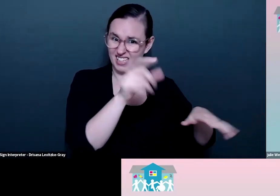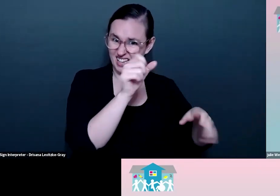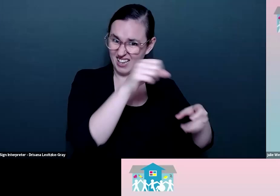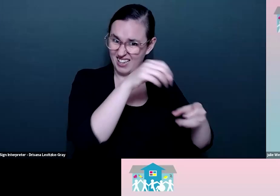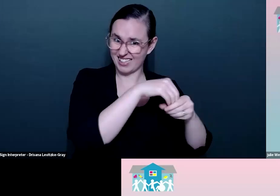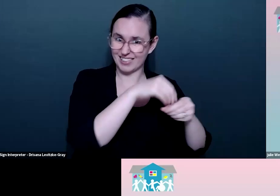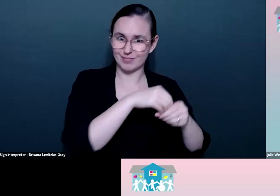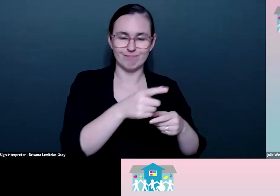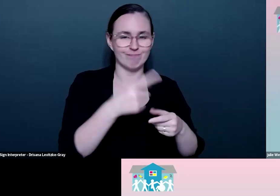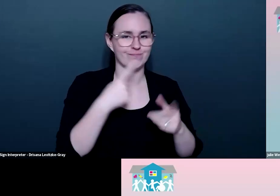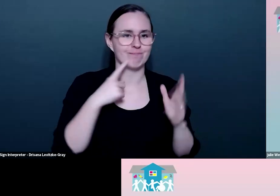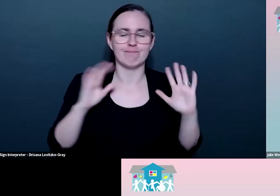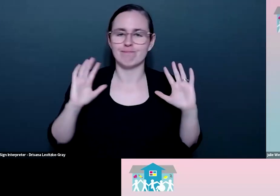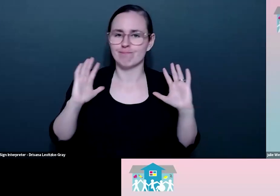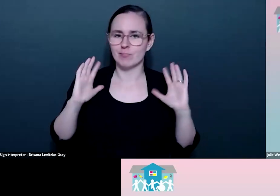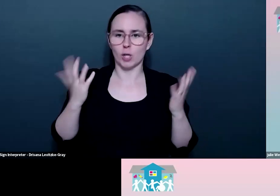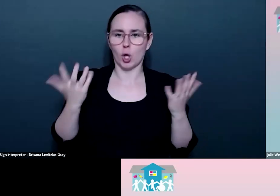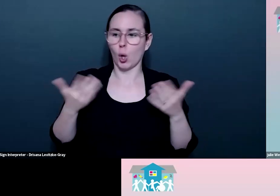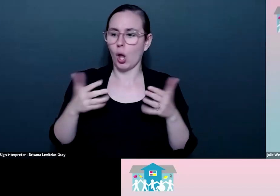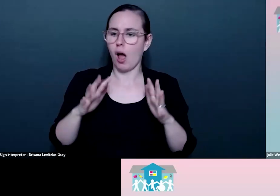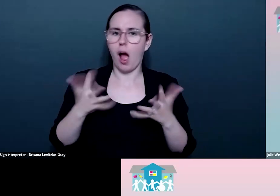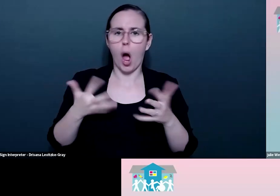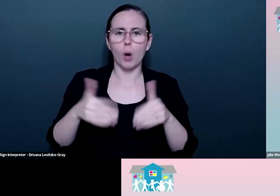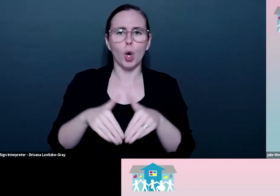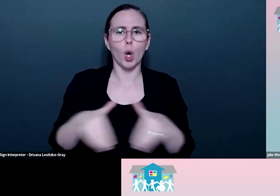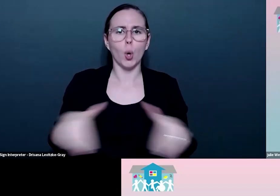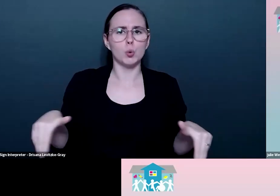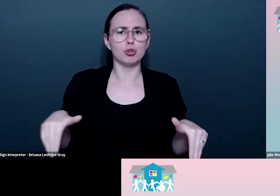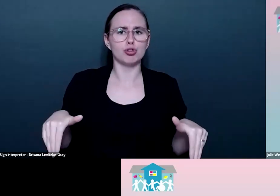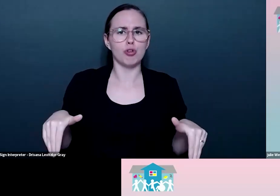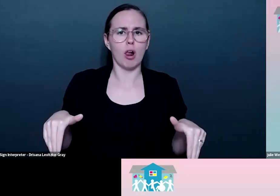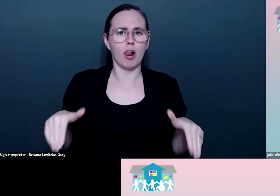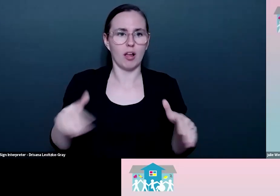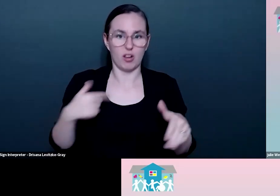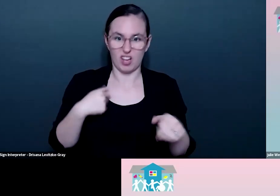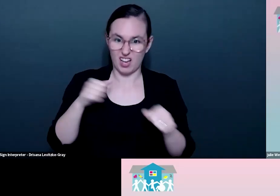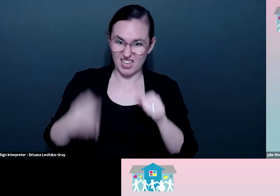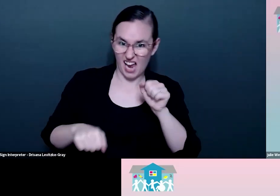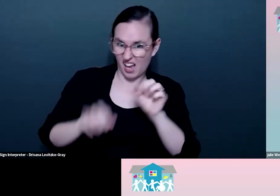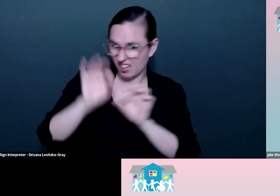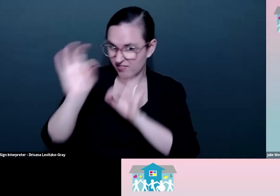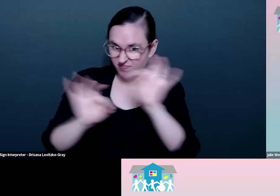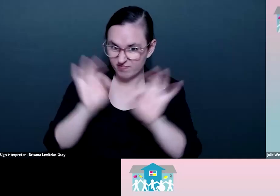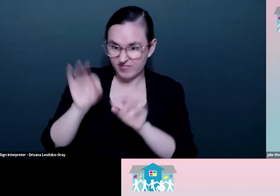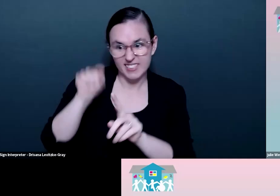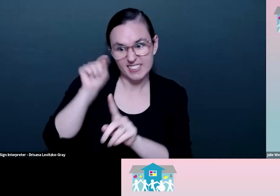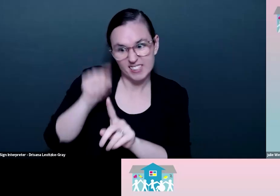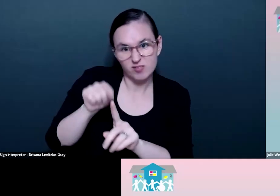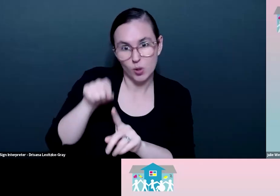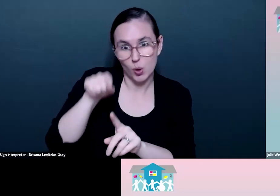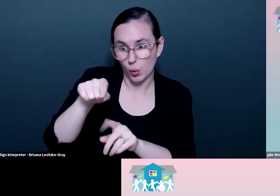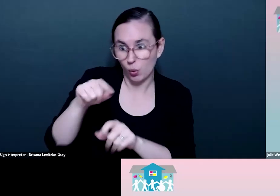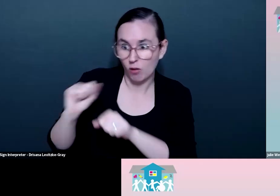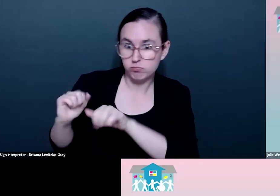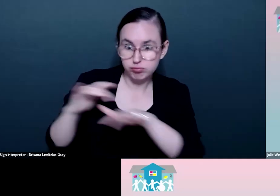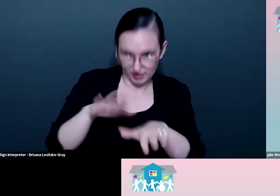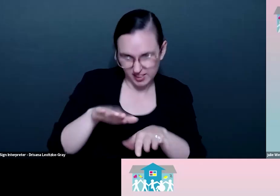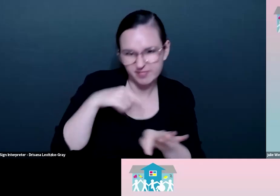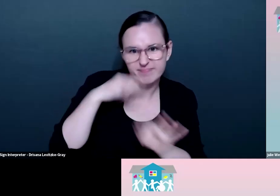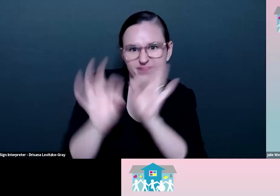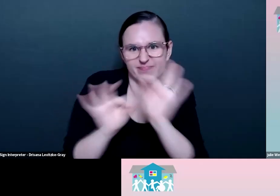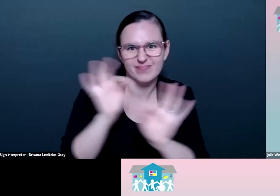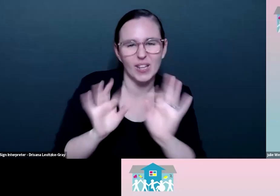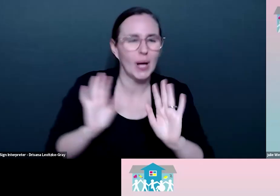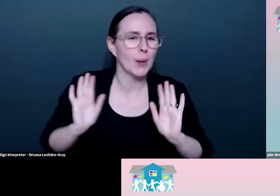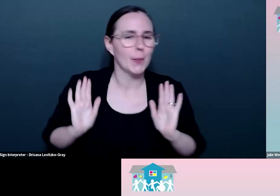Premièrement, parce qu'on doit s'adapter, mais pas de manière exagérée à ces modèles.